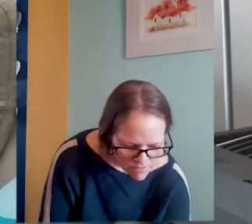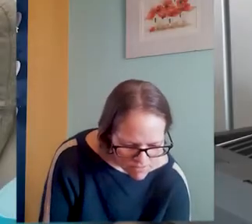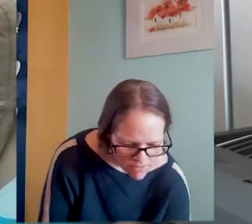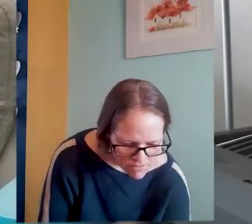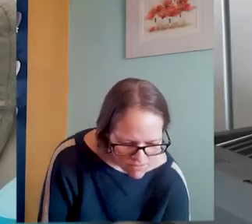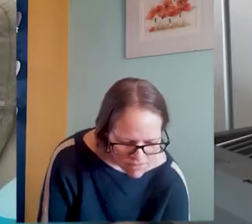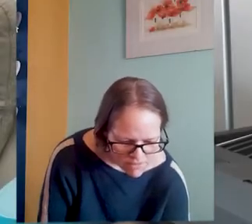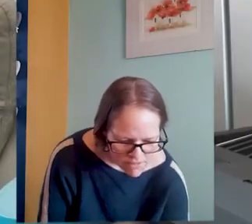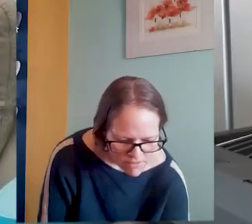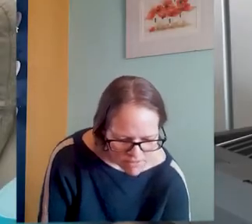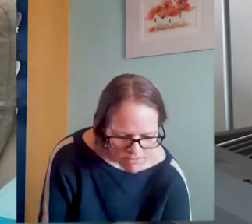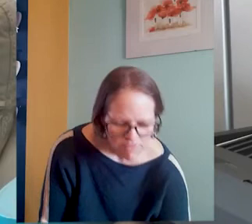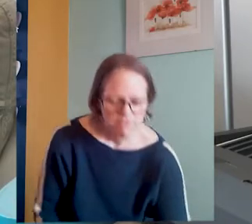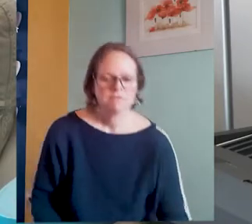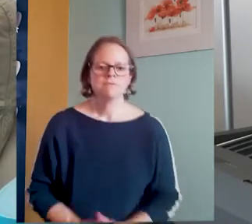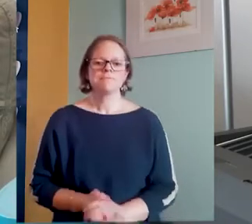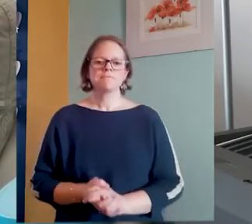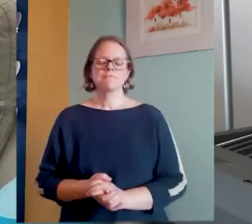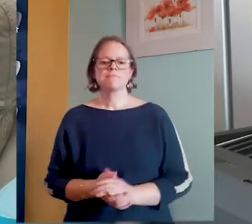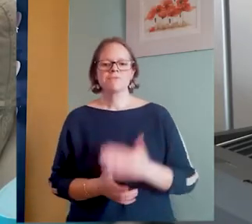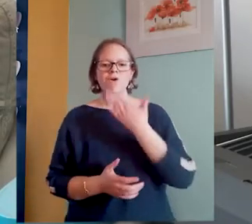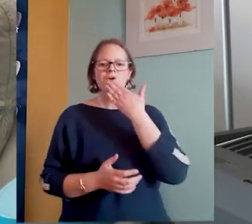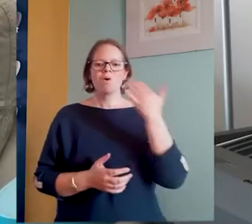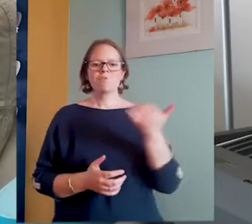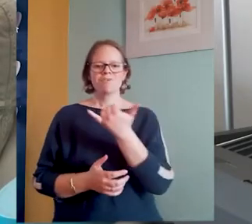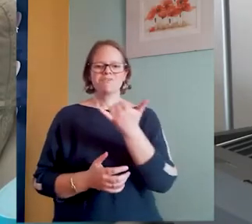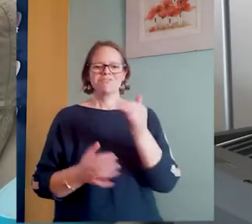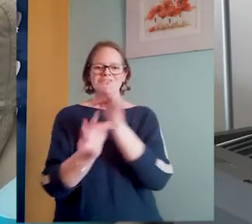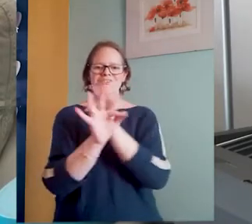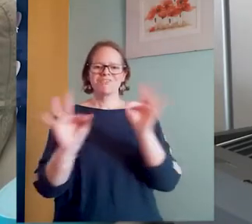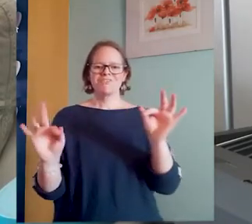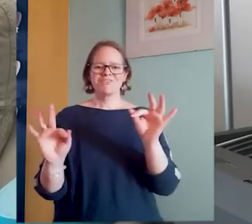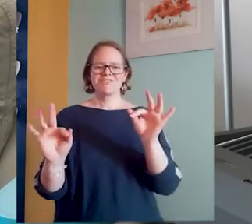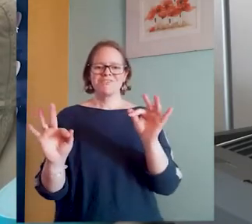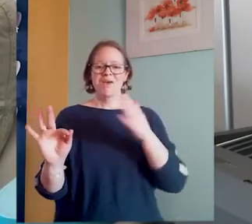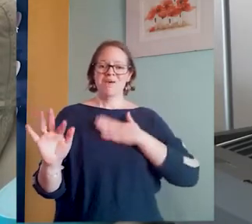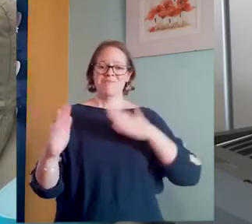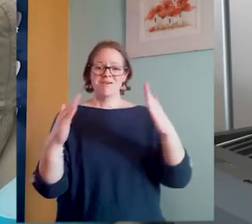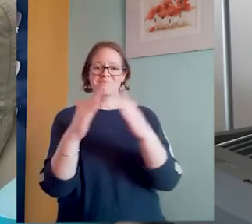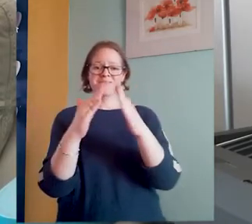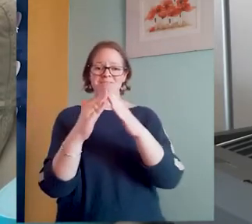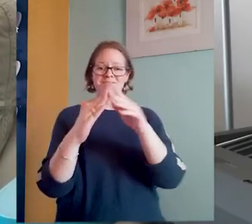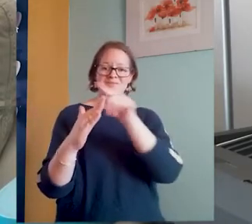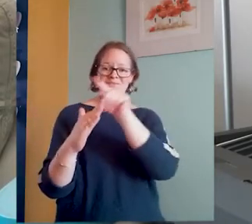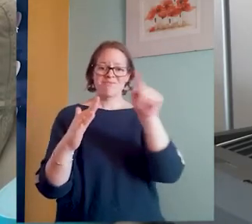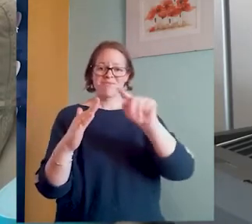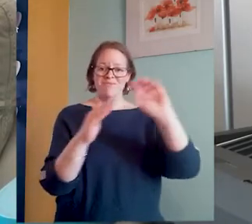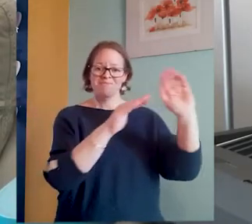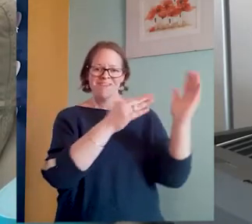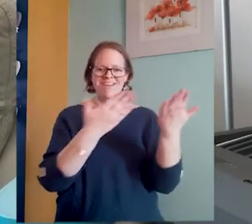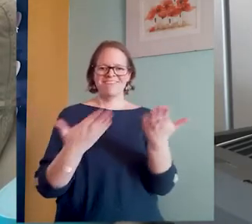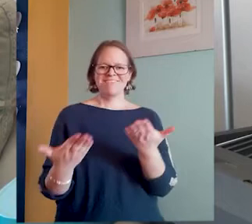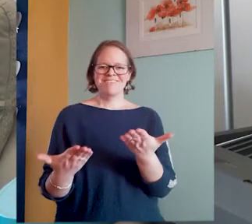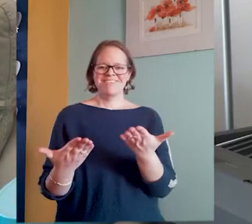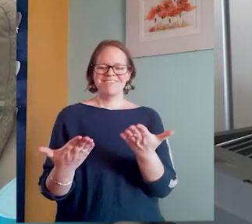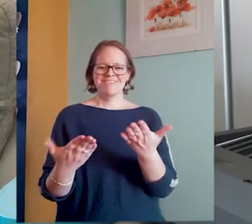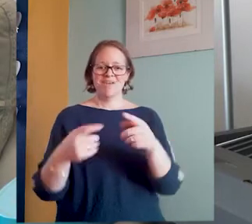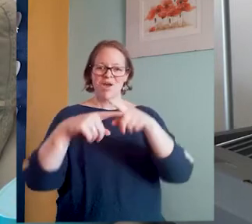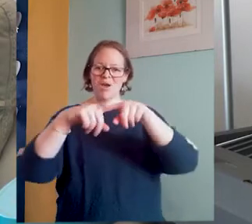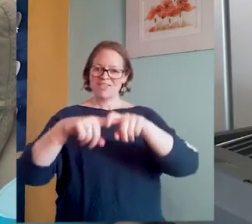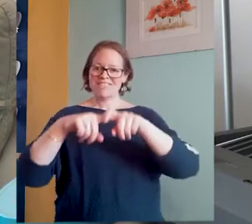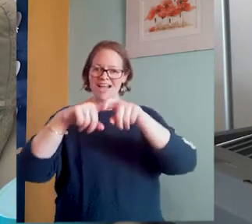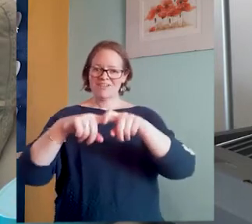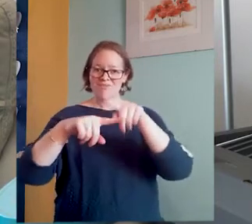Bonjour à tous et bienvenue chez moi. Ça me fait vraiment plaisir de tous vous avoir à la maison. Vous êtes dans mon salon, alors bienvenue et j'espère que vous vous sentirez